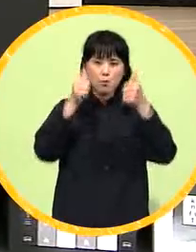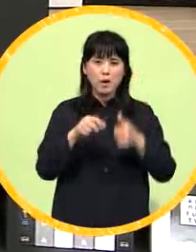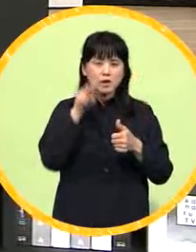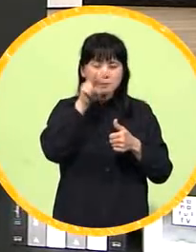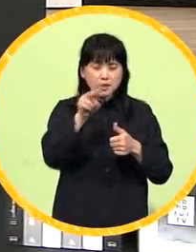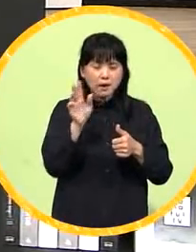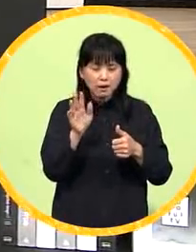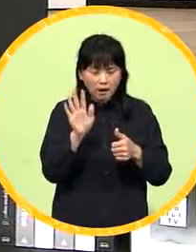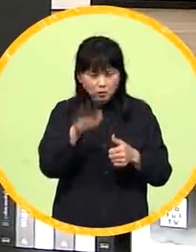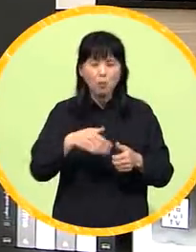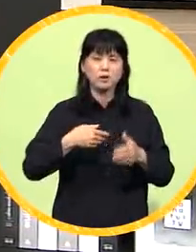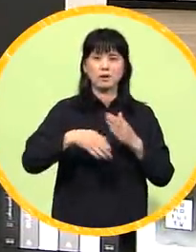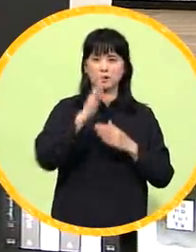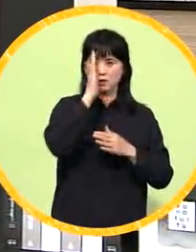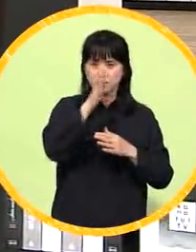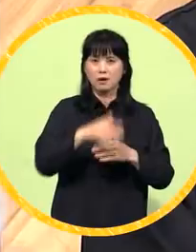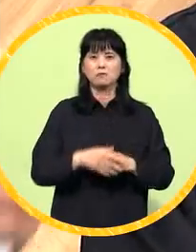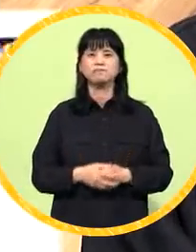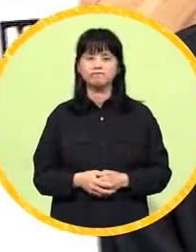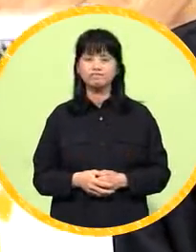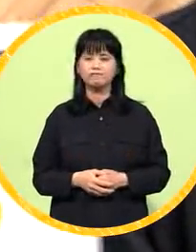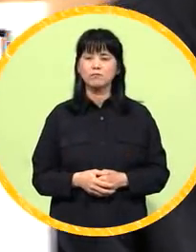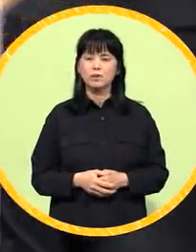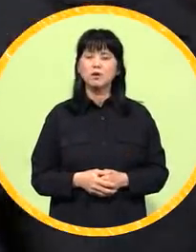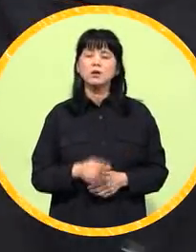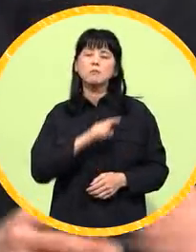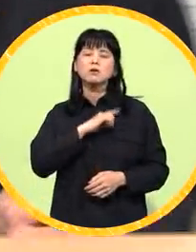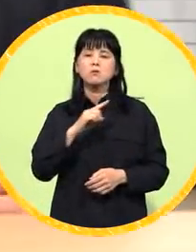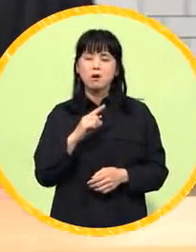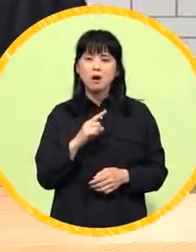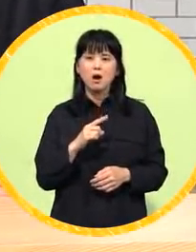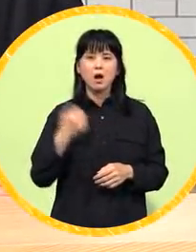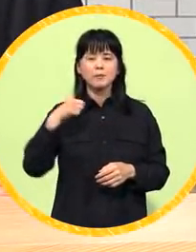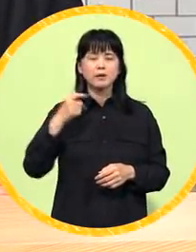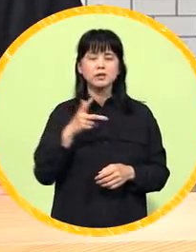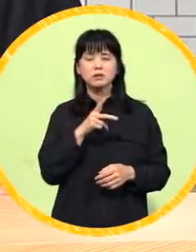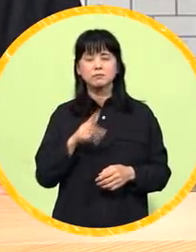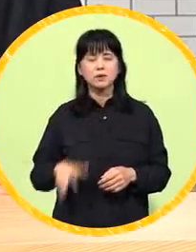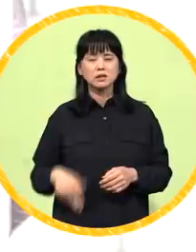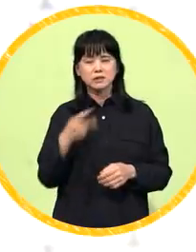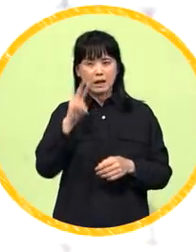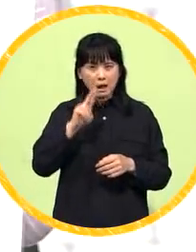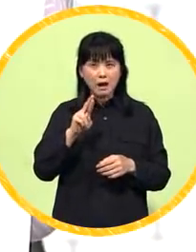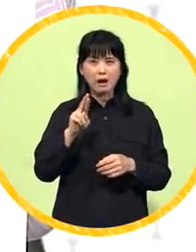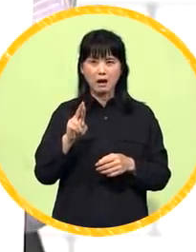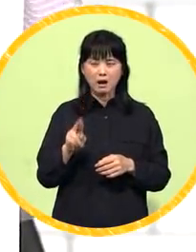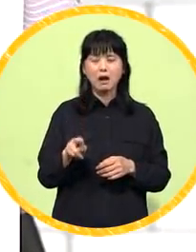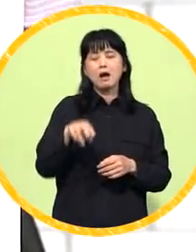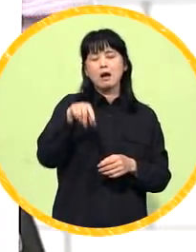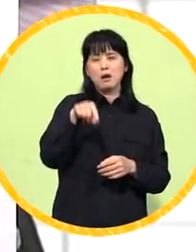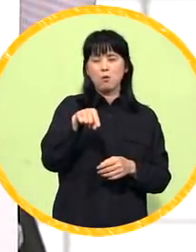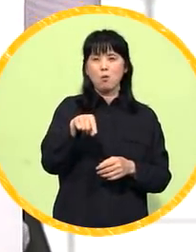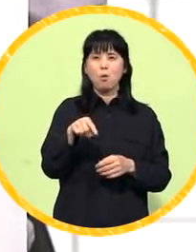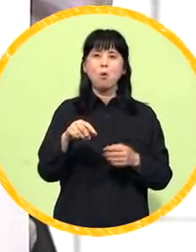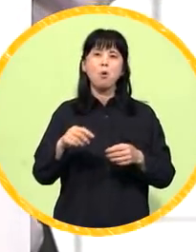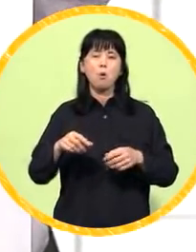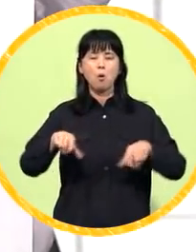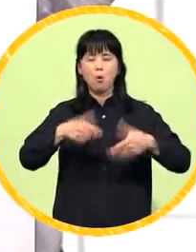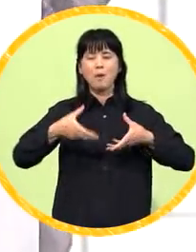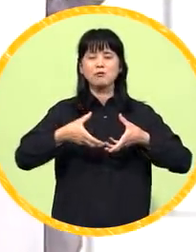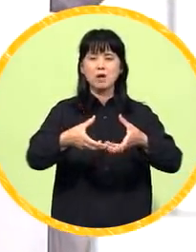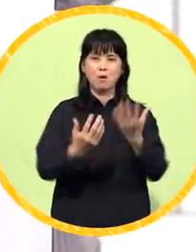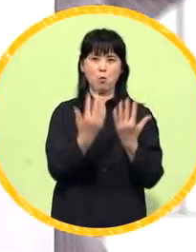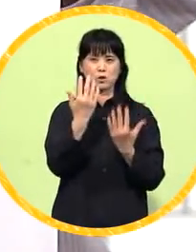で確認してからお手がってくださいはいということですねまずは南足柄市の子車マルタのも